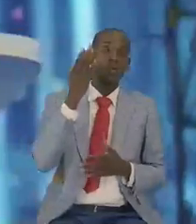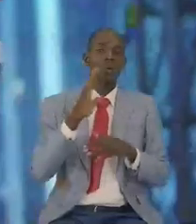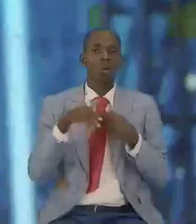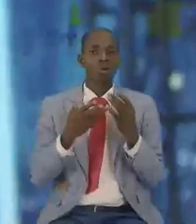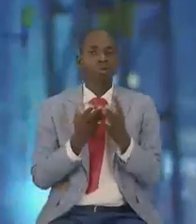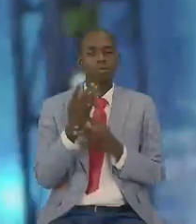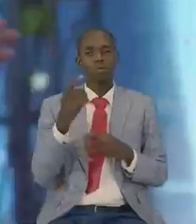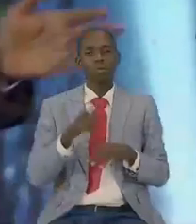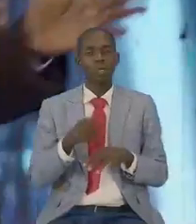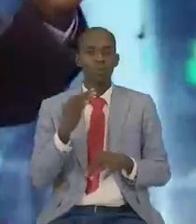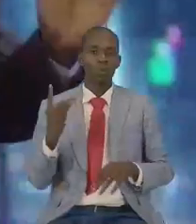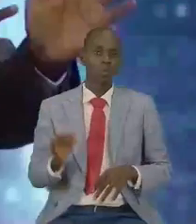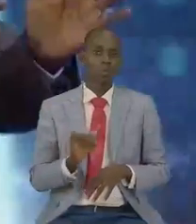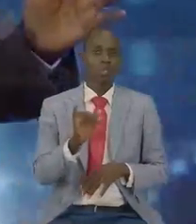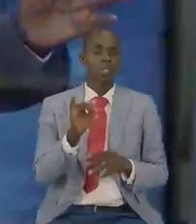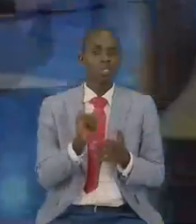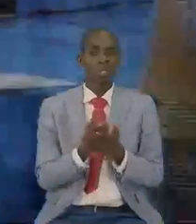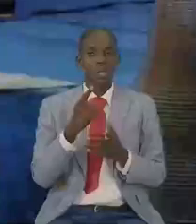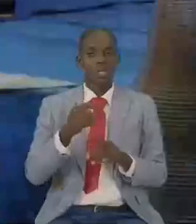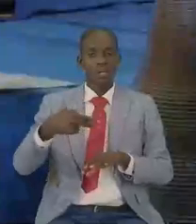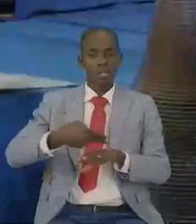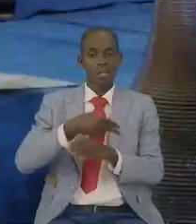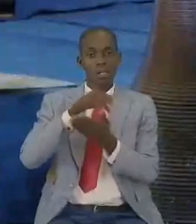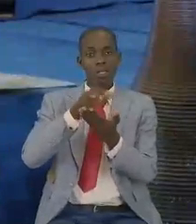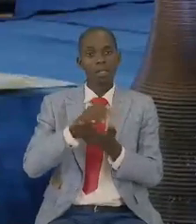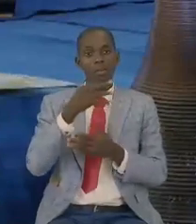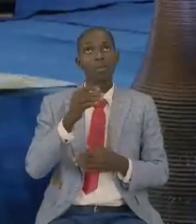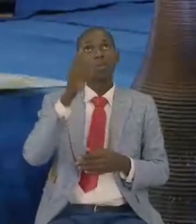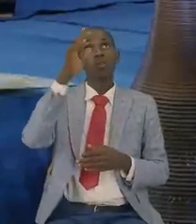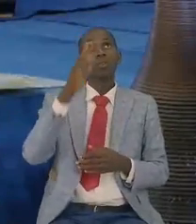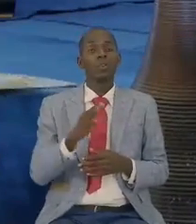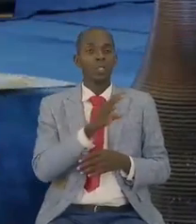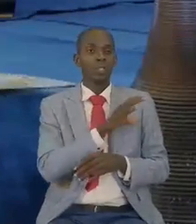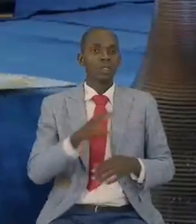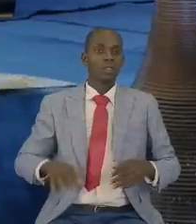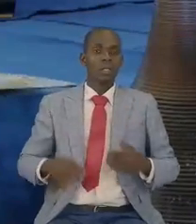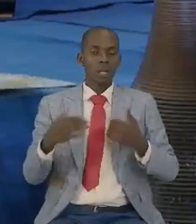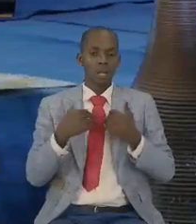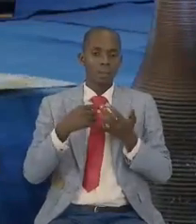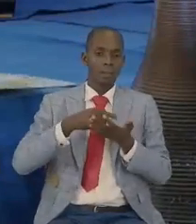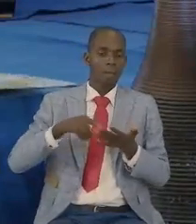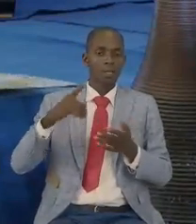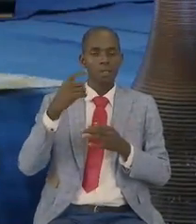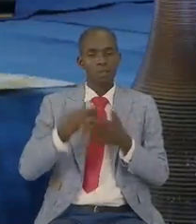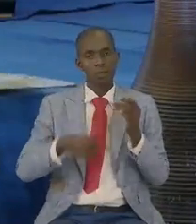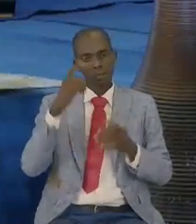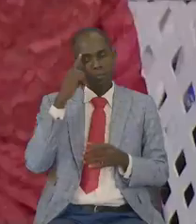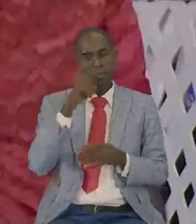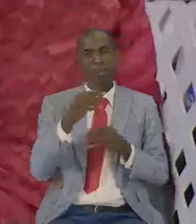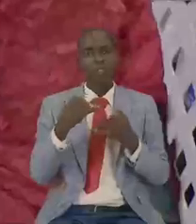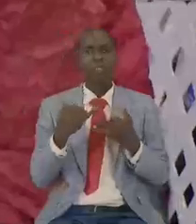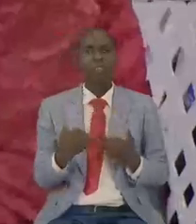l'éternité. L'agneau de Dieu, Christ, a payé le prix pour toi.